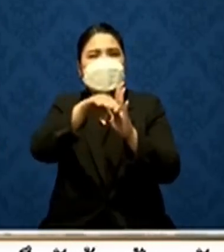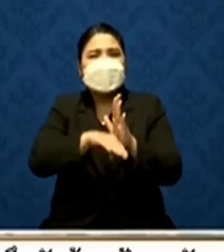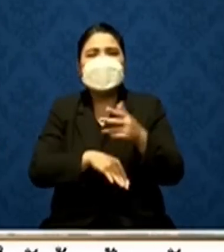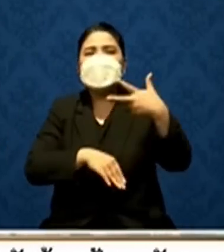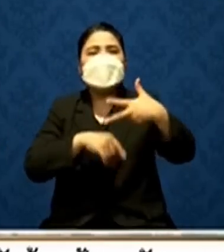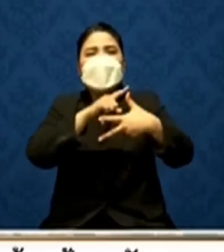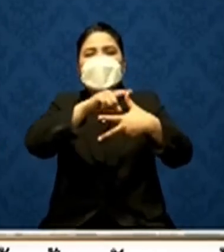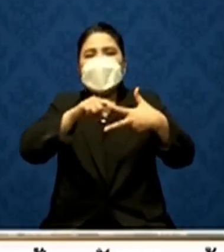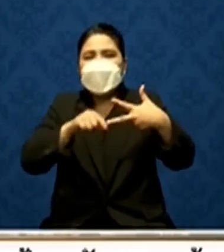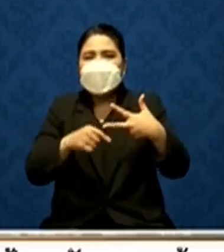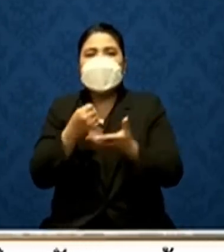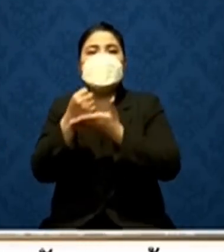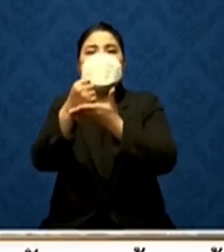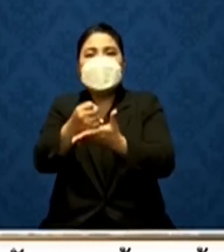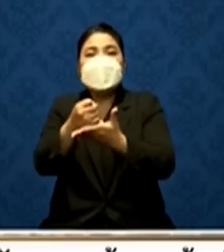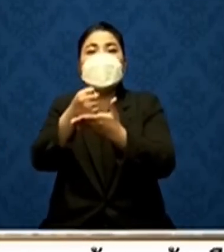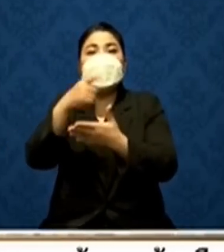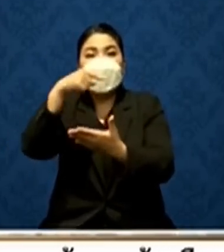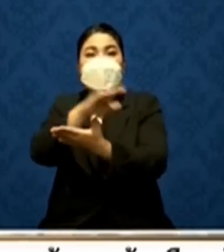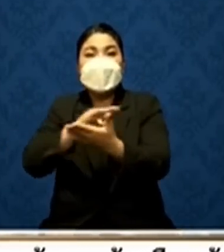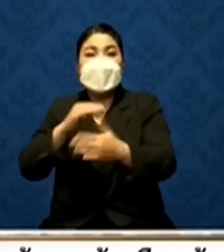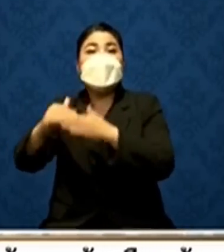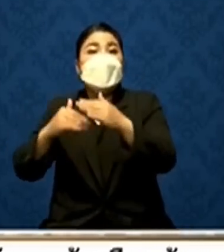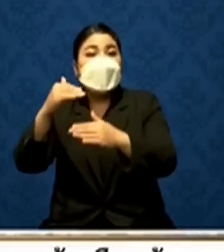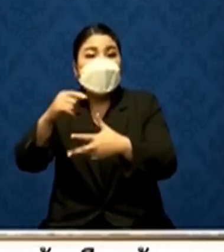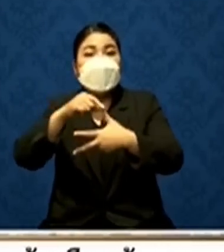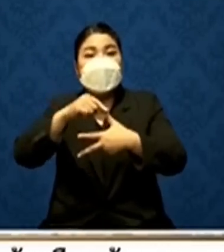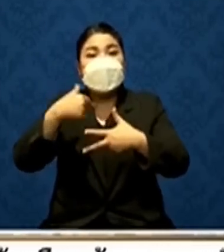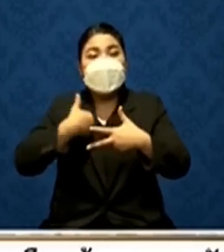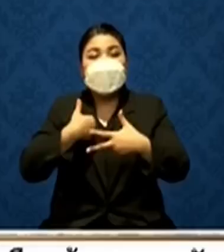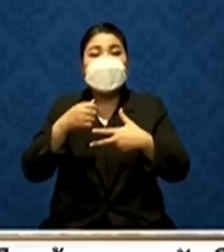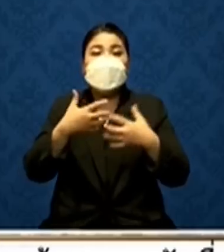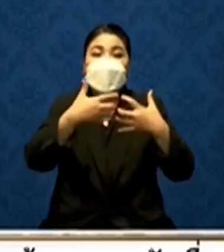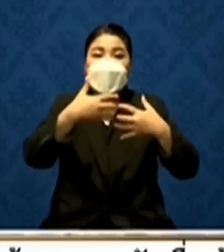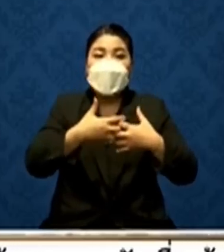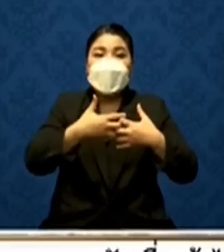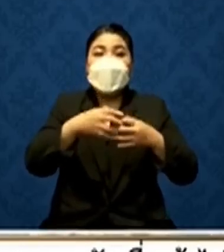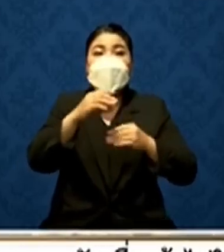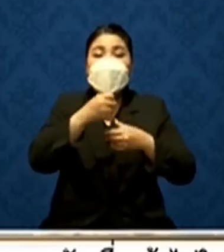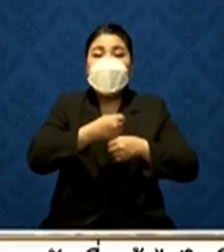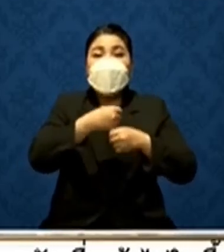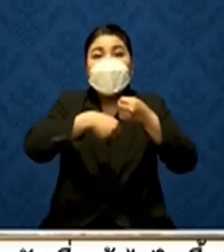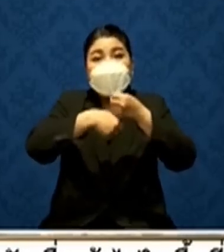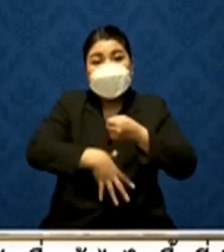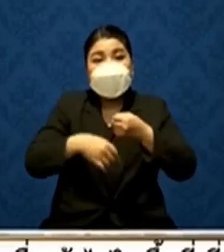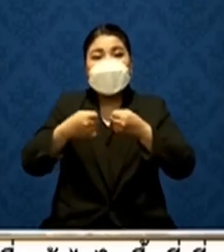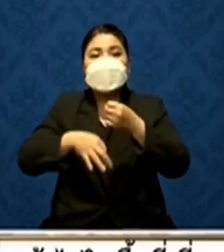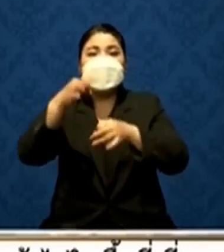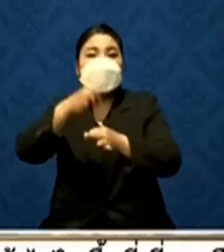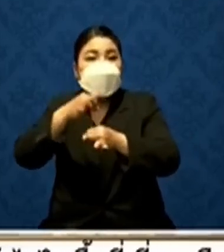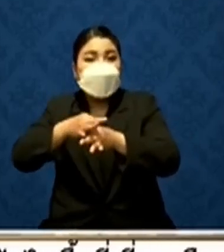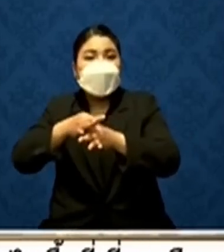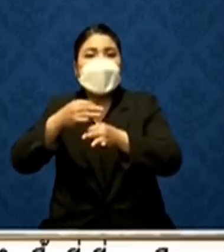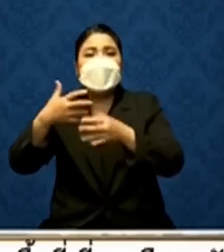ประเทศแกงโครงสร้างพื้นฐานแกนพัฒนาอุตสาหกรรมและแกนธนาคารพี่